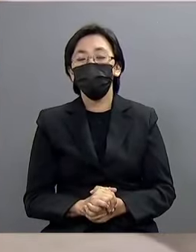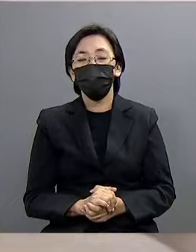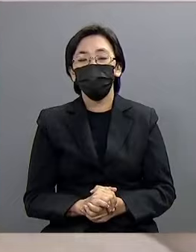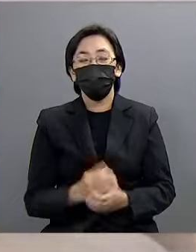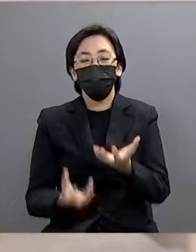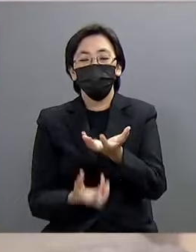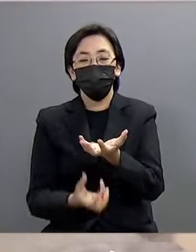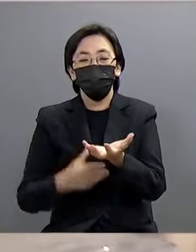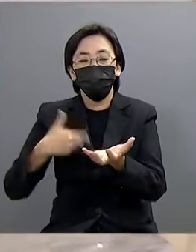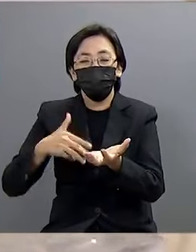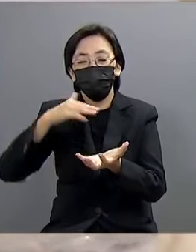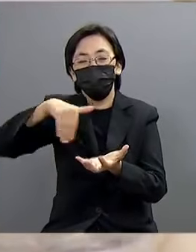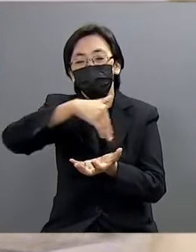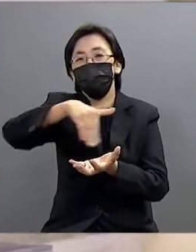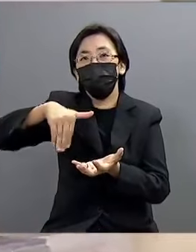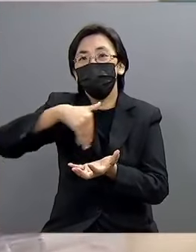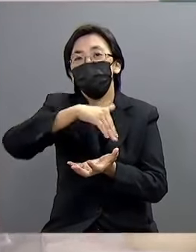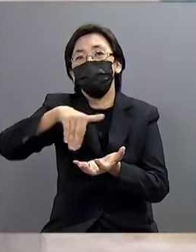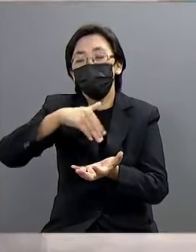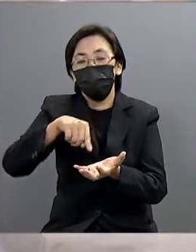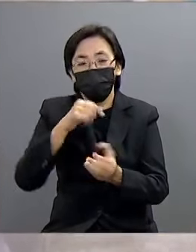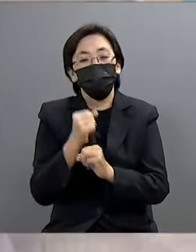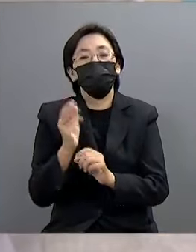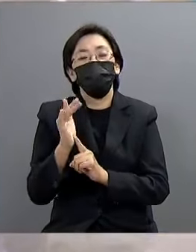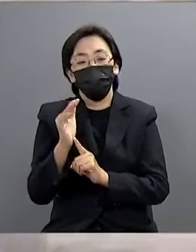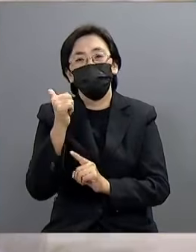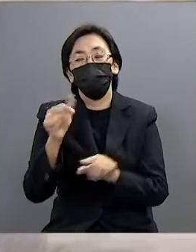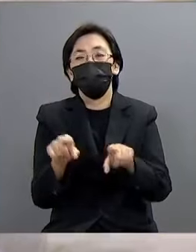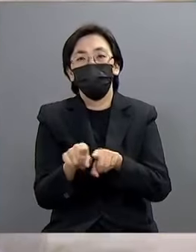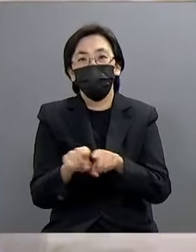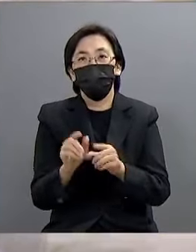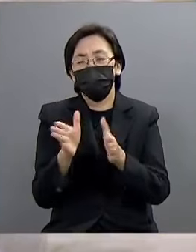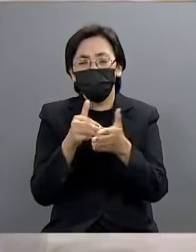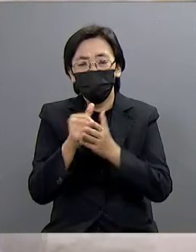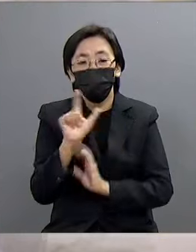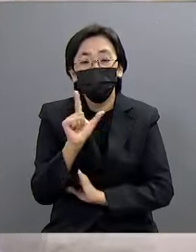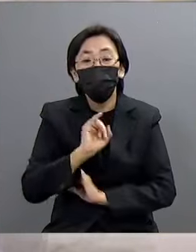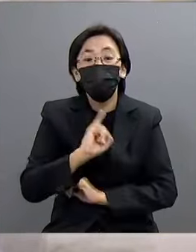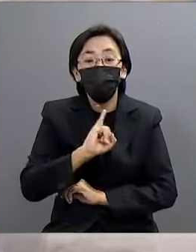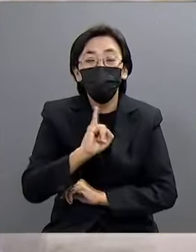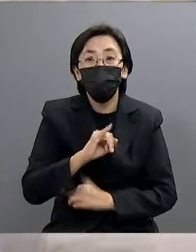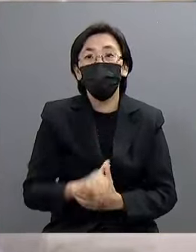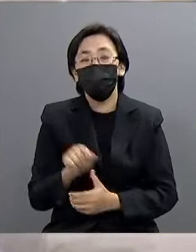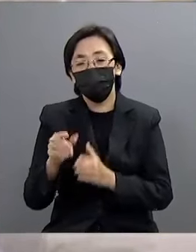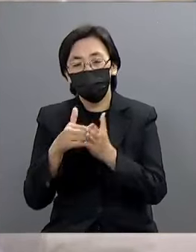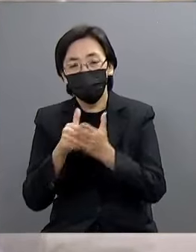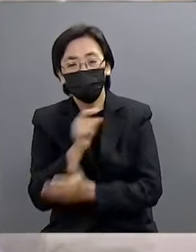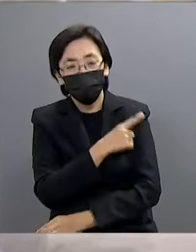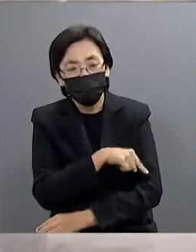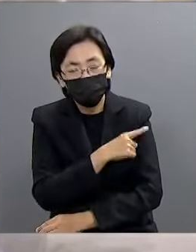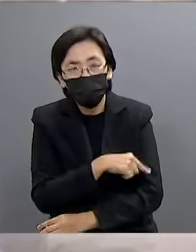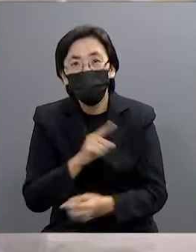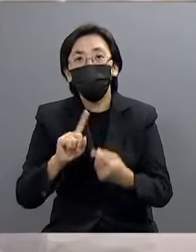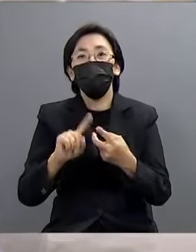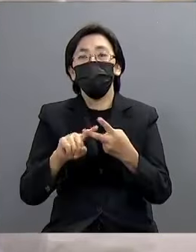นั้นมาใส่แม่พิมพ์ก็เป็นเหมือนกัน ก็เป็นเหมือนกันแต่ว่าเขาจะได้สีเหลืองไงอย่างเดียวแต่นี่คือเป็นสีขาวไงน้องจะต้องปรุงสีใช่ไหมฮะ แ